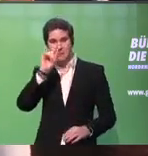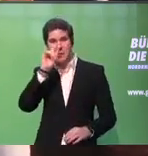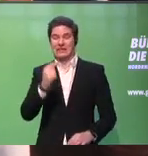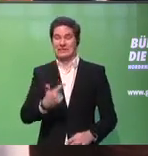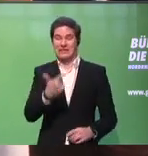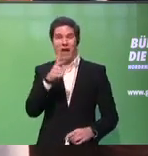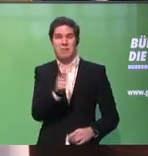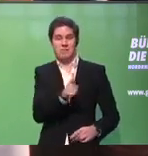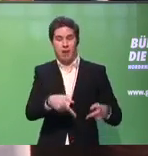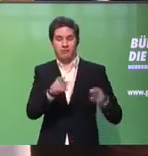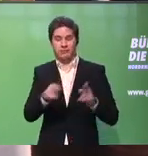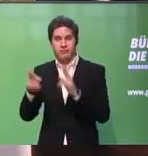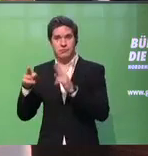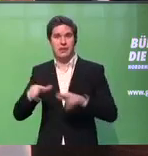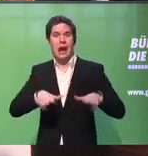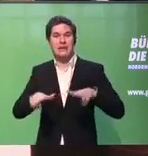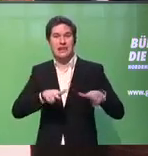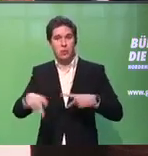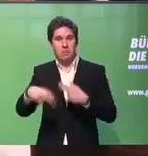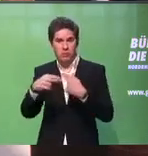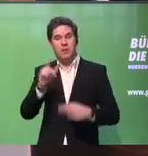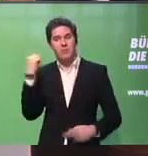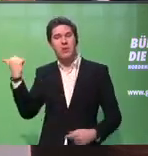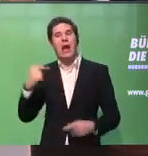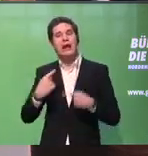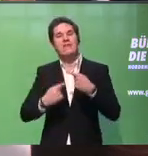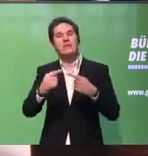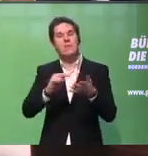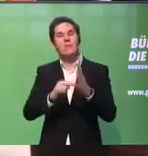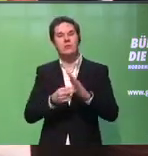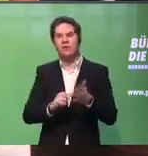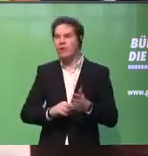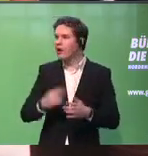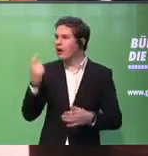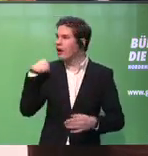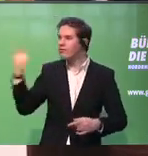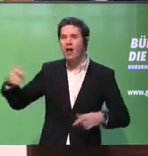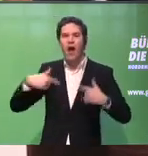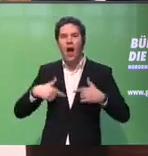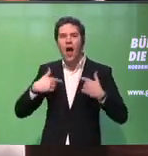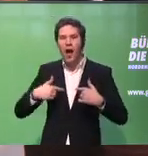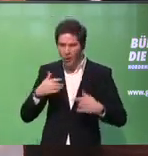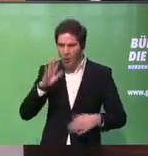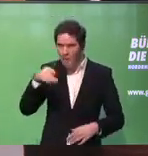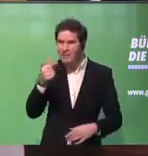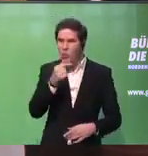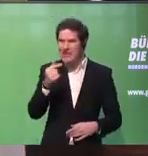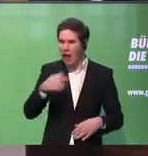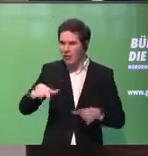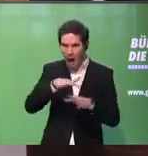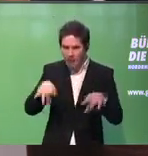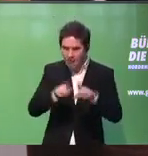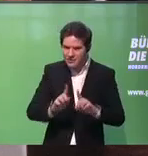Legislaturperioden, entwicklungspolitische Sprecherin. Wer lacht da bei Toskana?